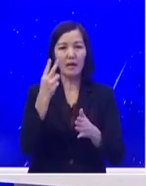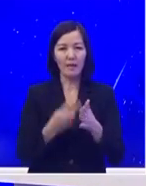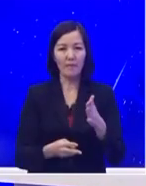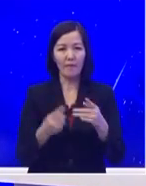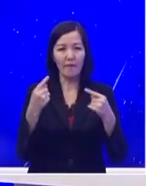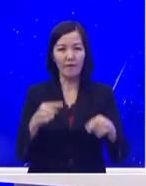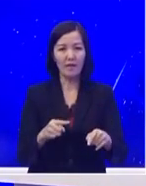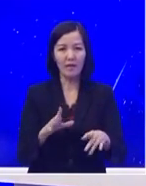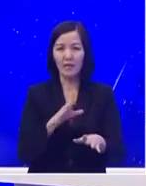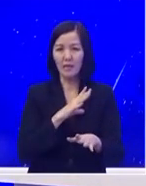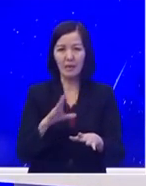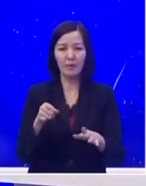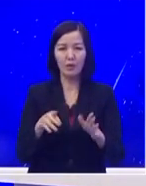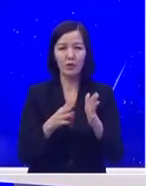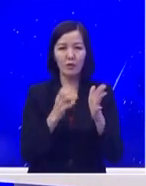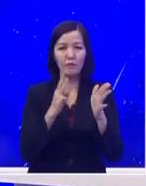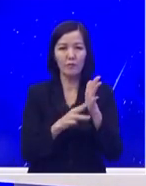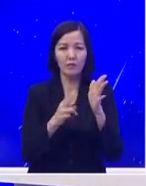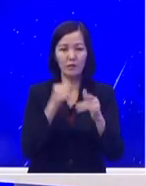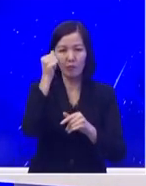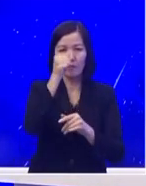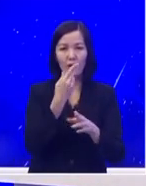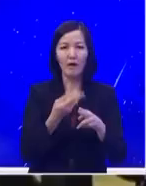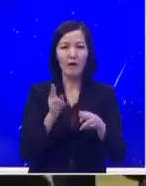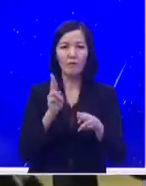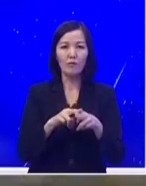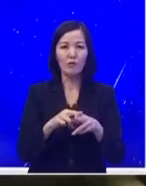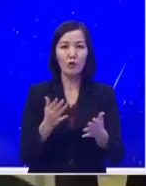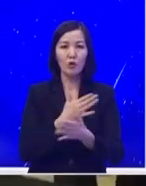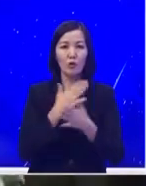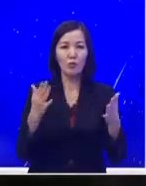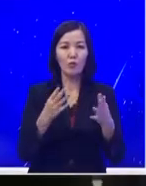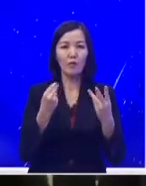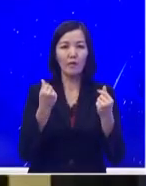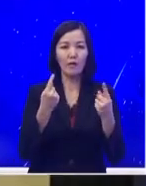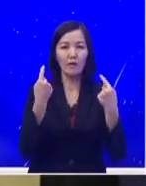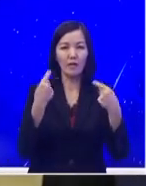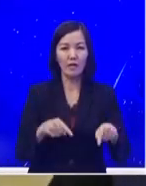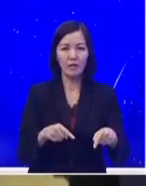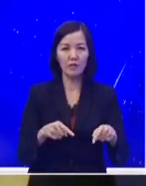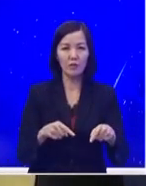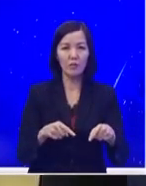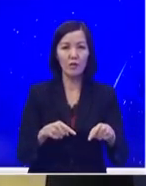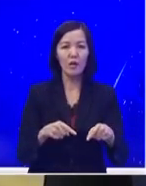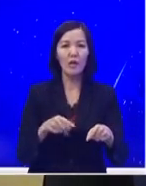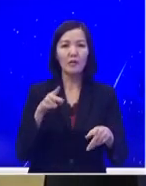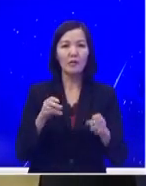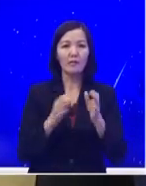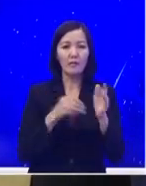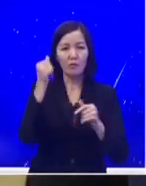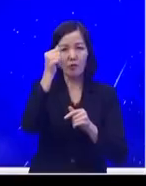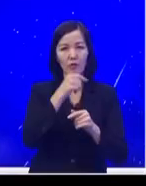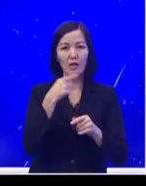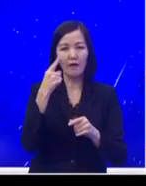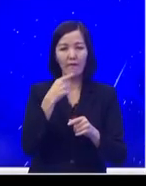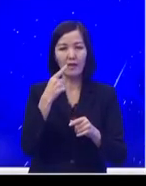не было еще со времен 1987 года. Это может привести к крупному финансовому кризису, аналогичному кризису